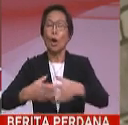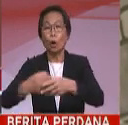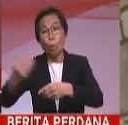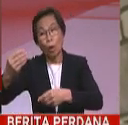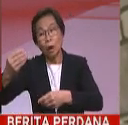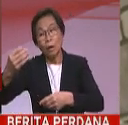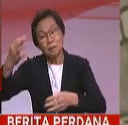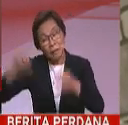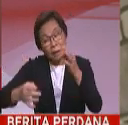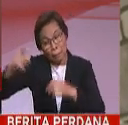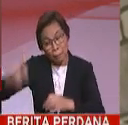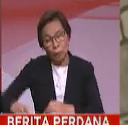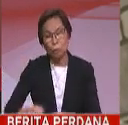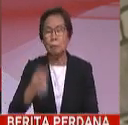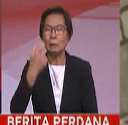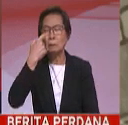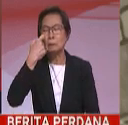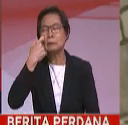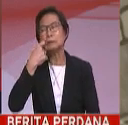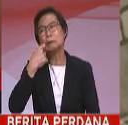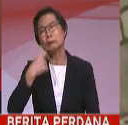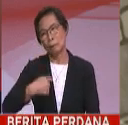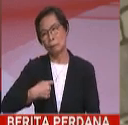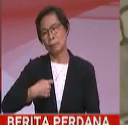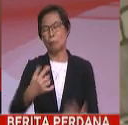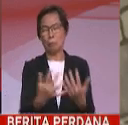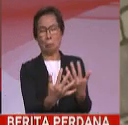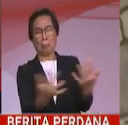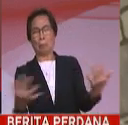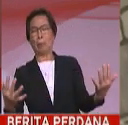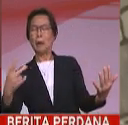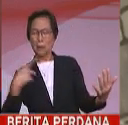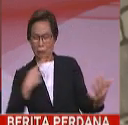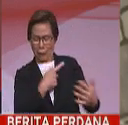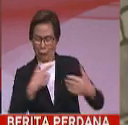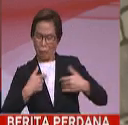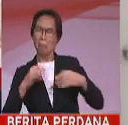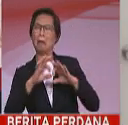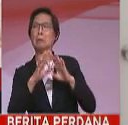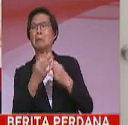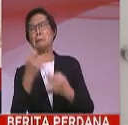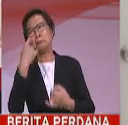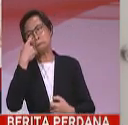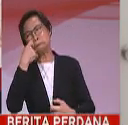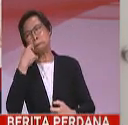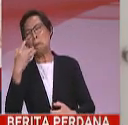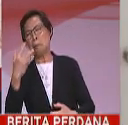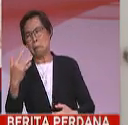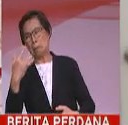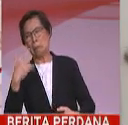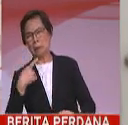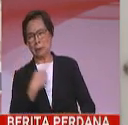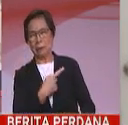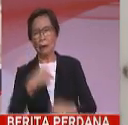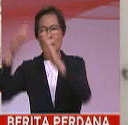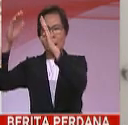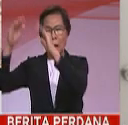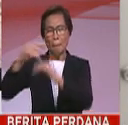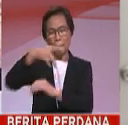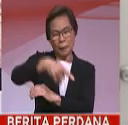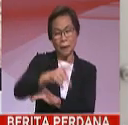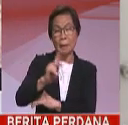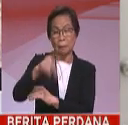perlu. Kesian kat kami frontliner, kami juga mempunyai keluarga. Jadi saya berharap PKP semula